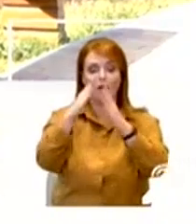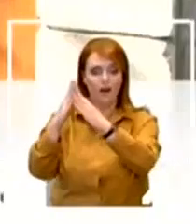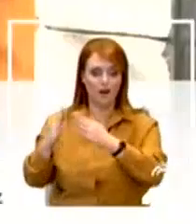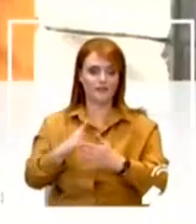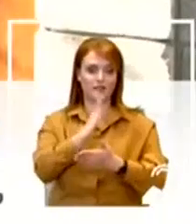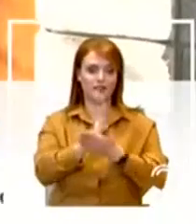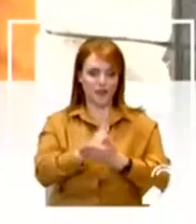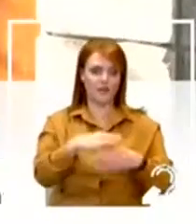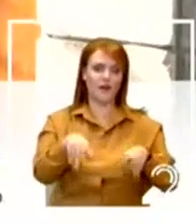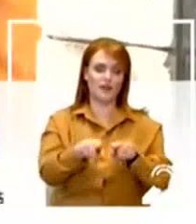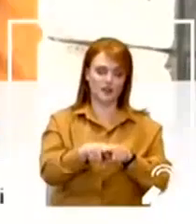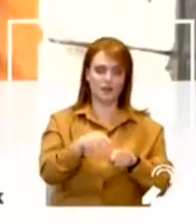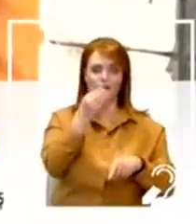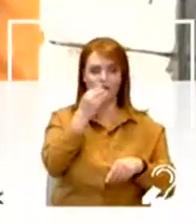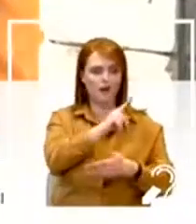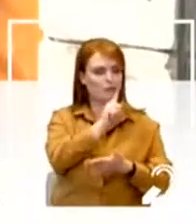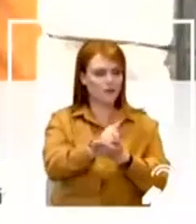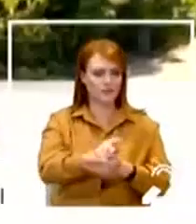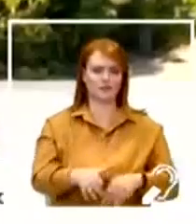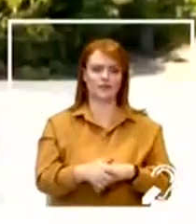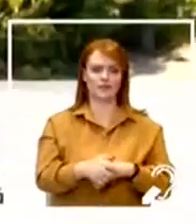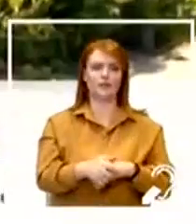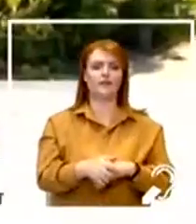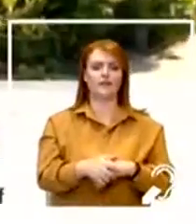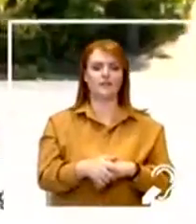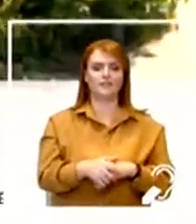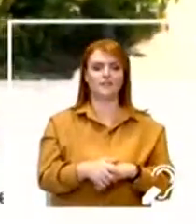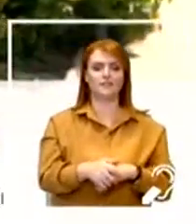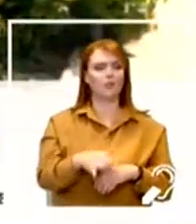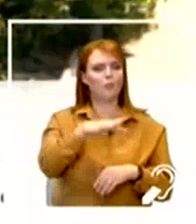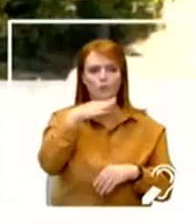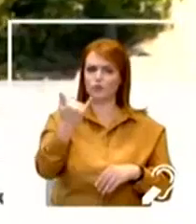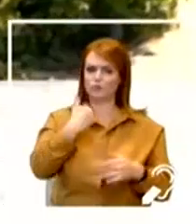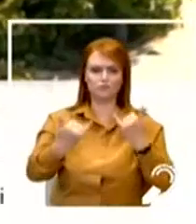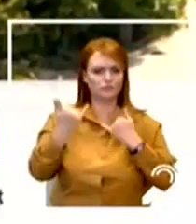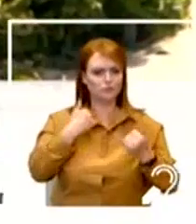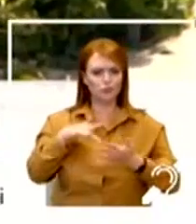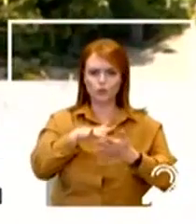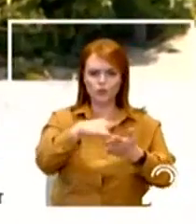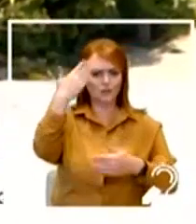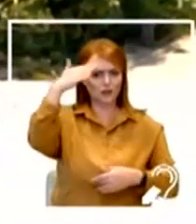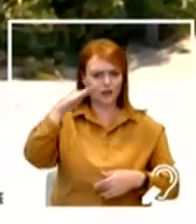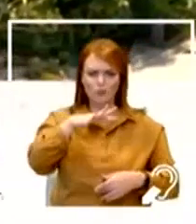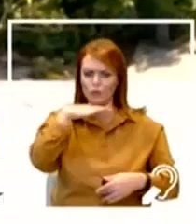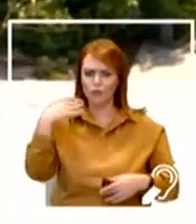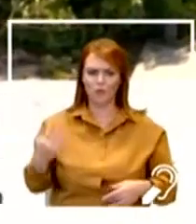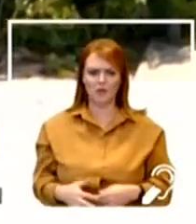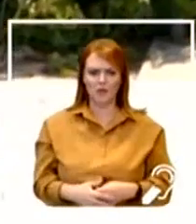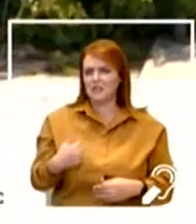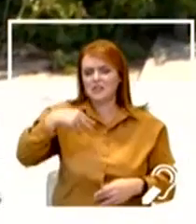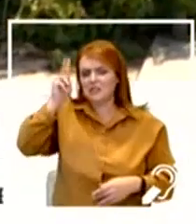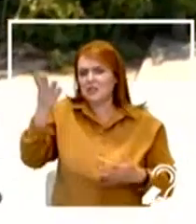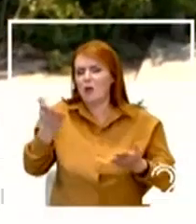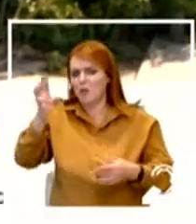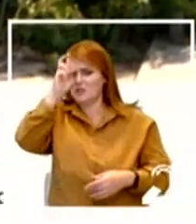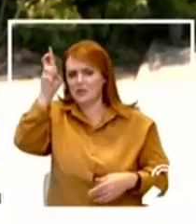bucatele tradiționale, sărmăluțele, sărămura. O vine turiști, chiar mulți au venit la noi, le plac. Nici nu știu de pe ce părți